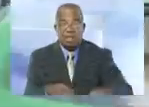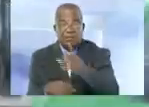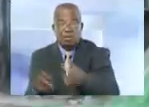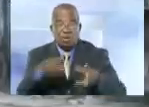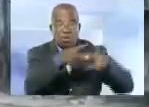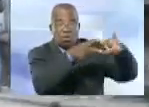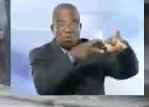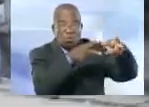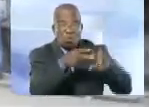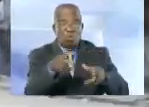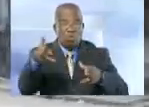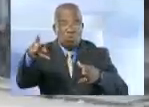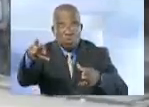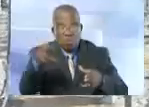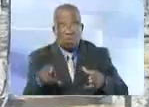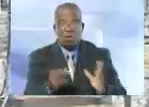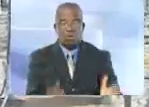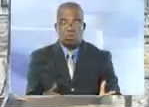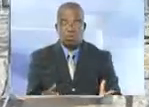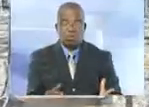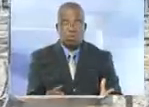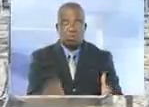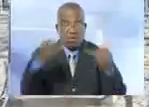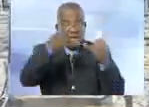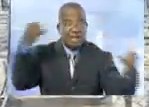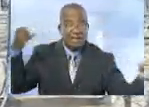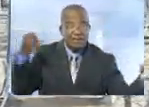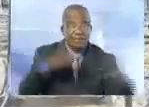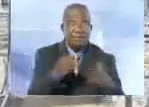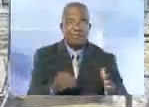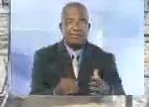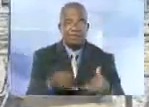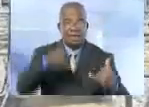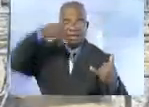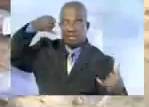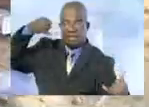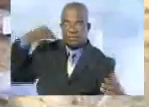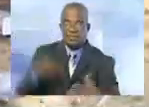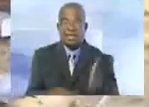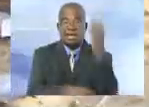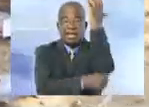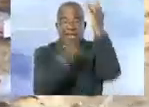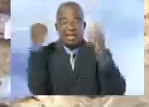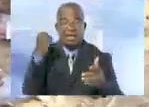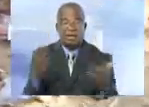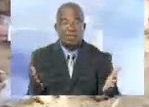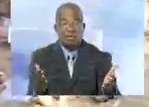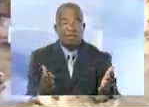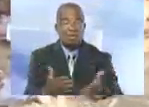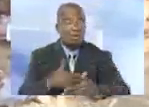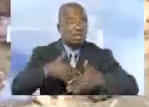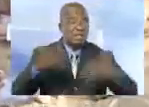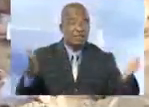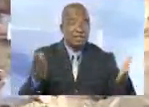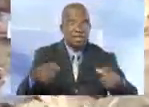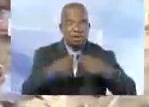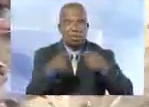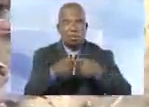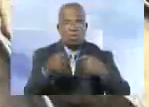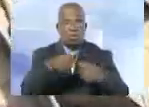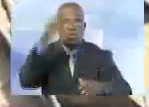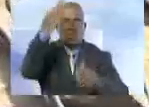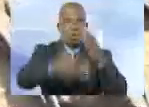cas. Les causes des coupures d'électricité résident également dans la surcharge des tronçons électriques lié à la forte